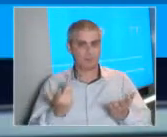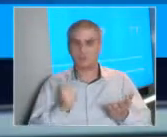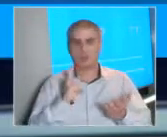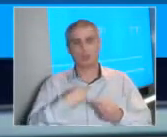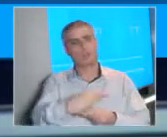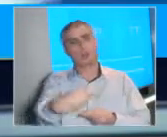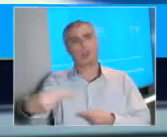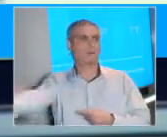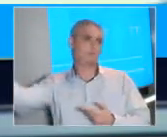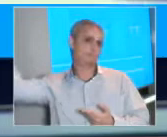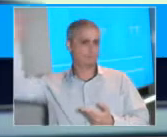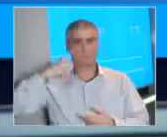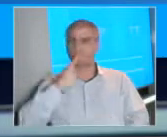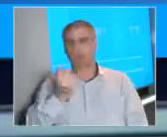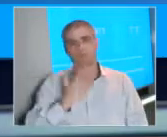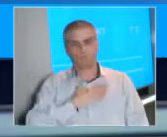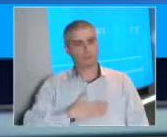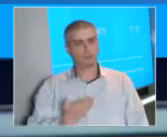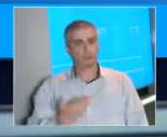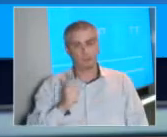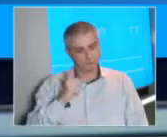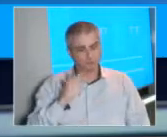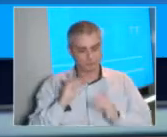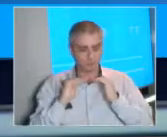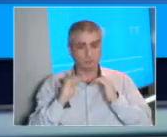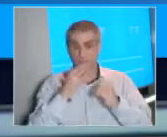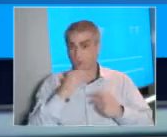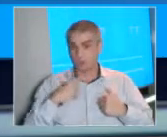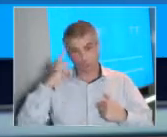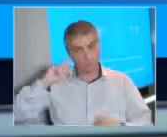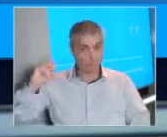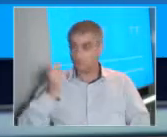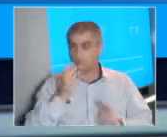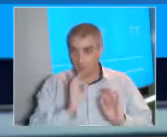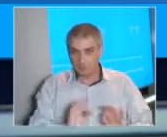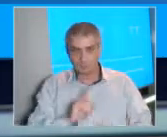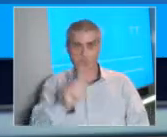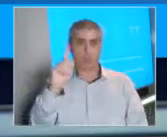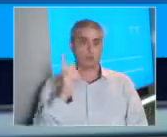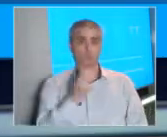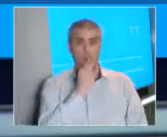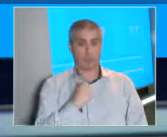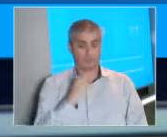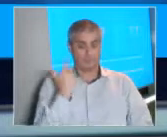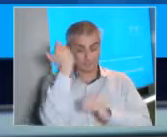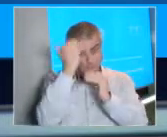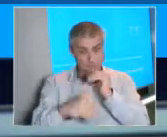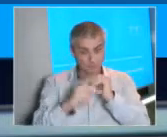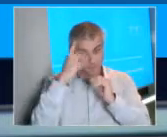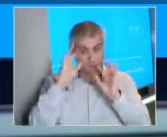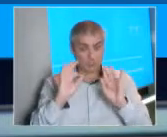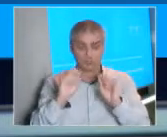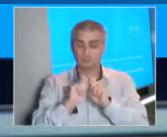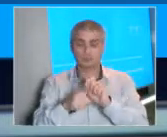לא מחלקים אותו ככה למי שרוצים ואיך שרוצים. צריך להיות מידתיים. אתה שואל אותי אם אני חושב שכל סכום לגיטימי? לא. אתה שואל אותי אם בסוף יש היגיון